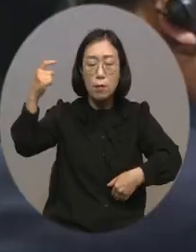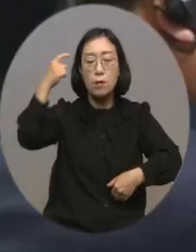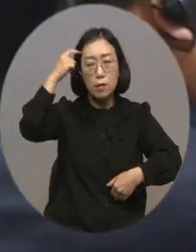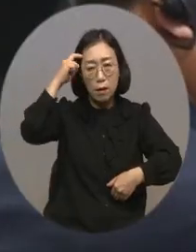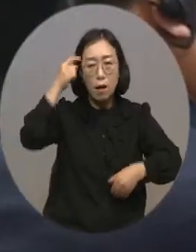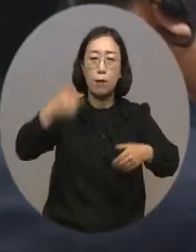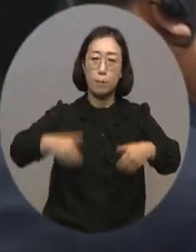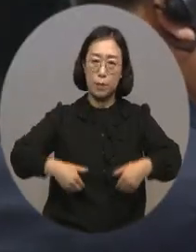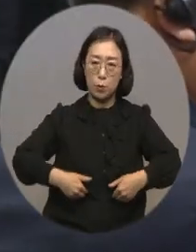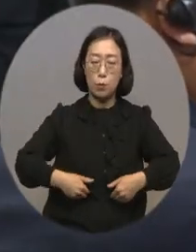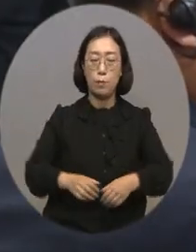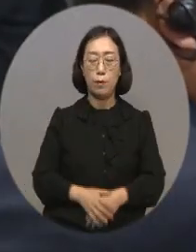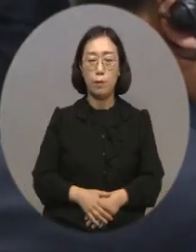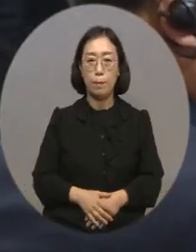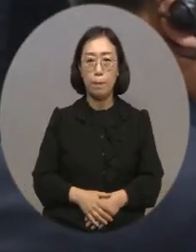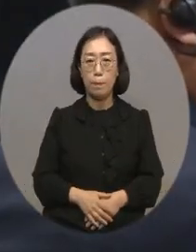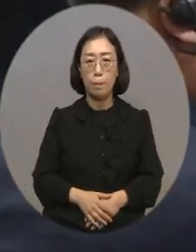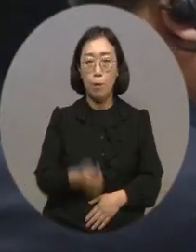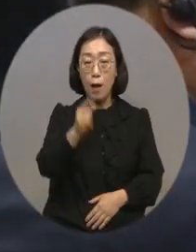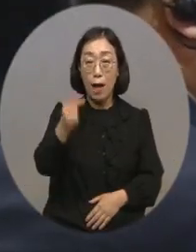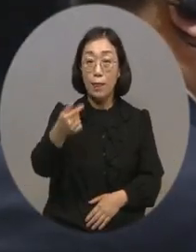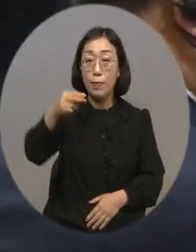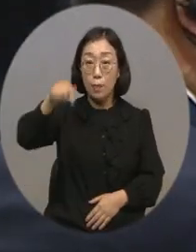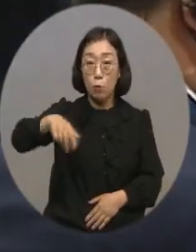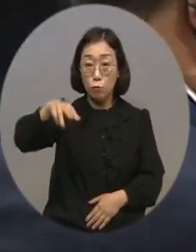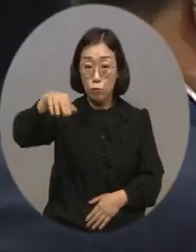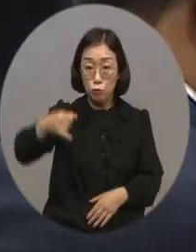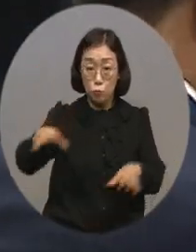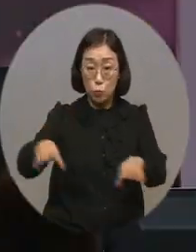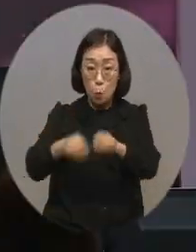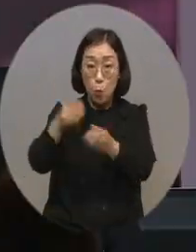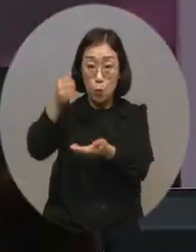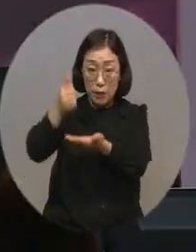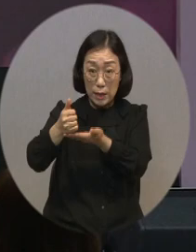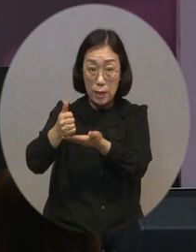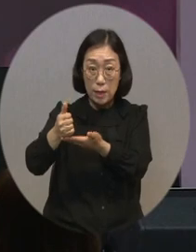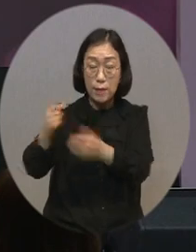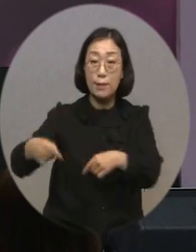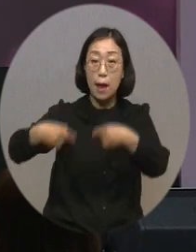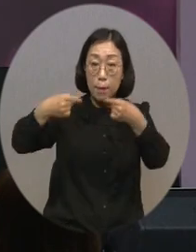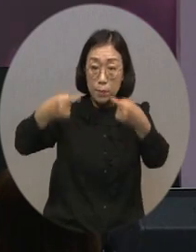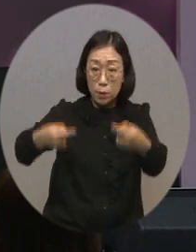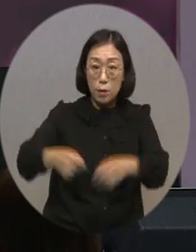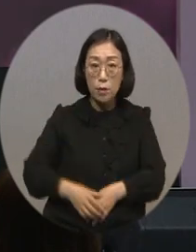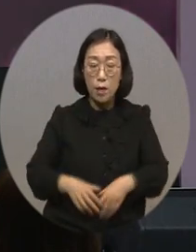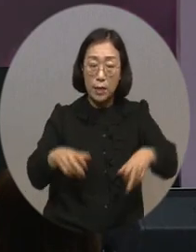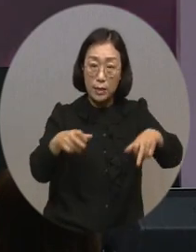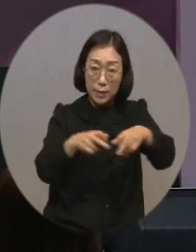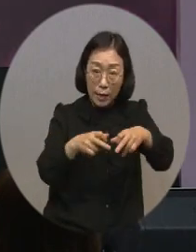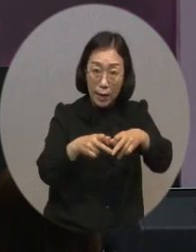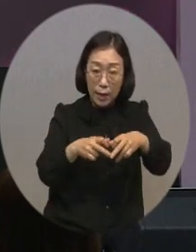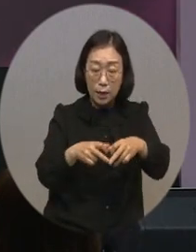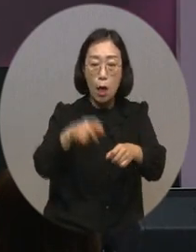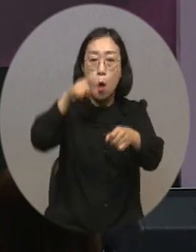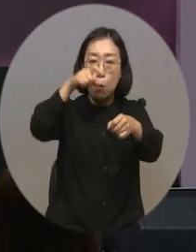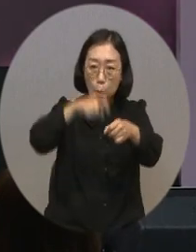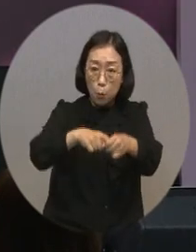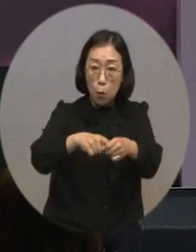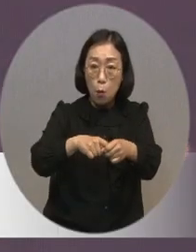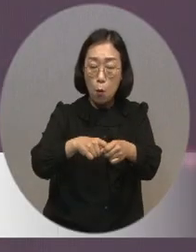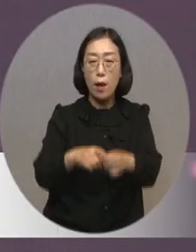합니다. 또한 한덕수 국무총리는 기념식에 참석해 정부의 장애인 정책 방향성에 대해